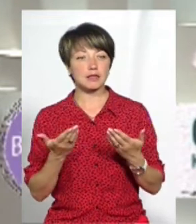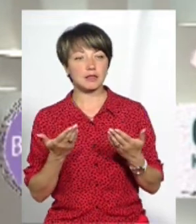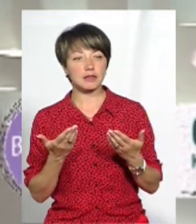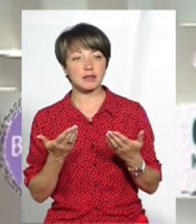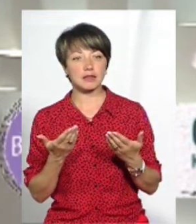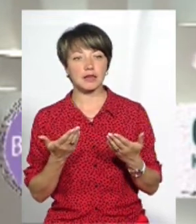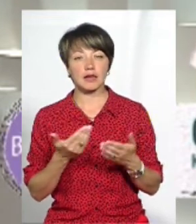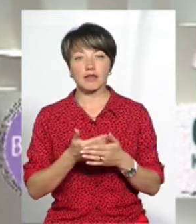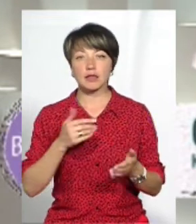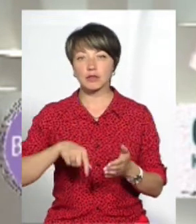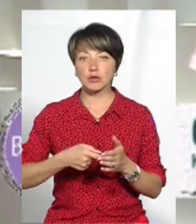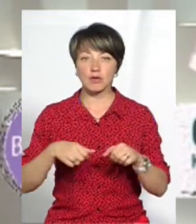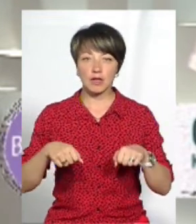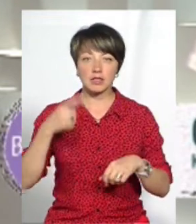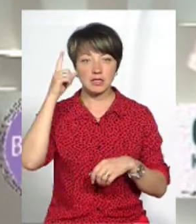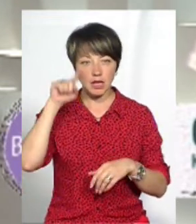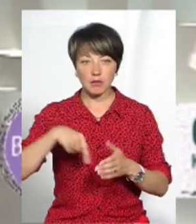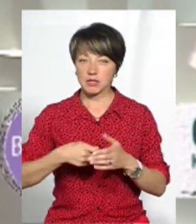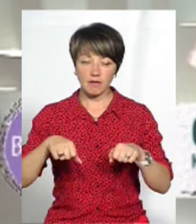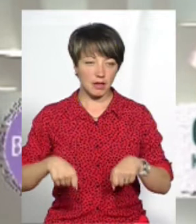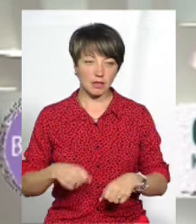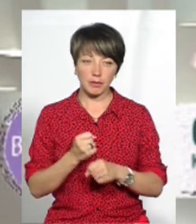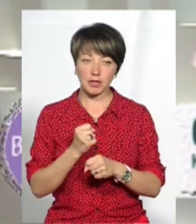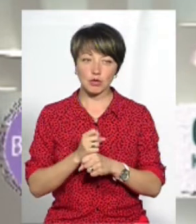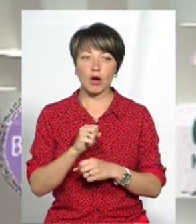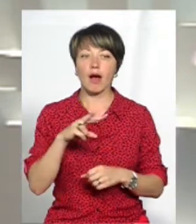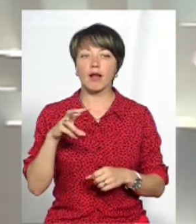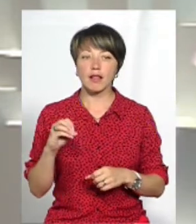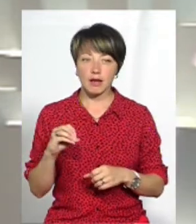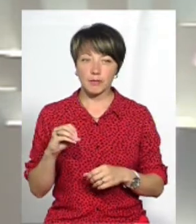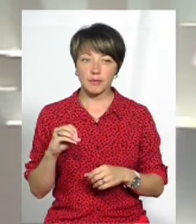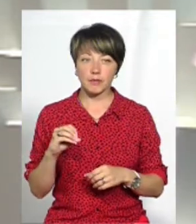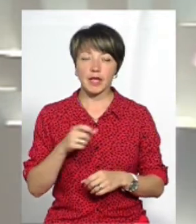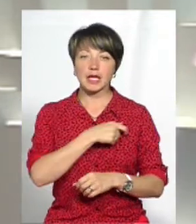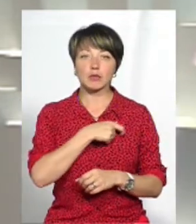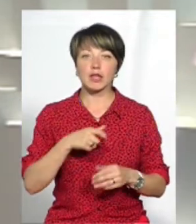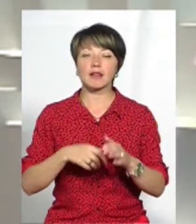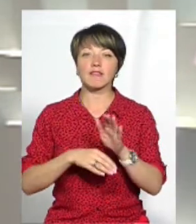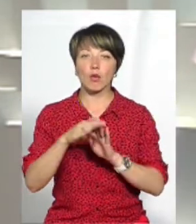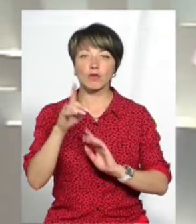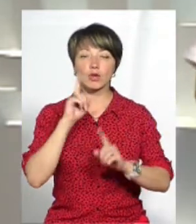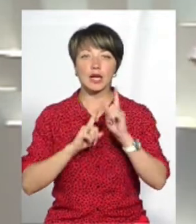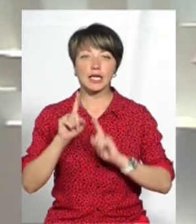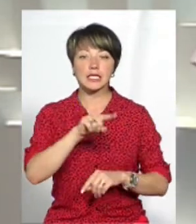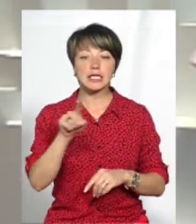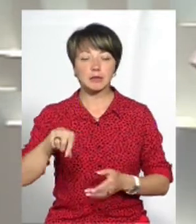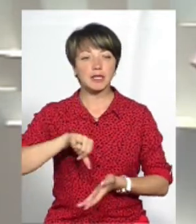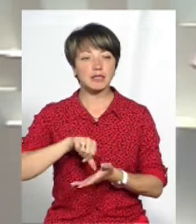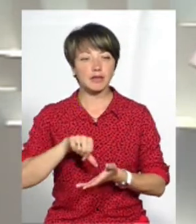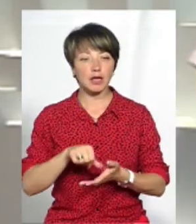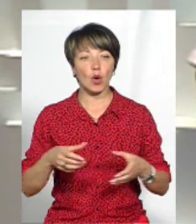бік міської влади, тому що знаю, що міська влада працює. Але в той же час депутати Верховної Ради – це ті